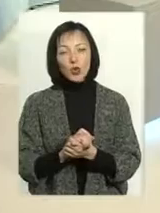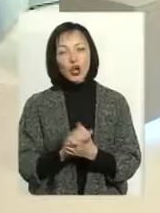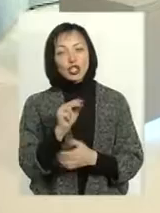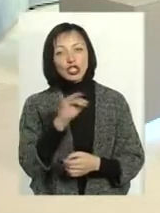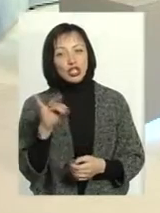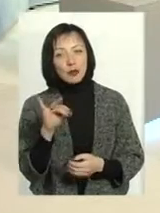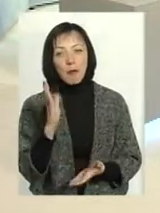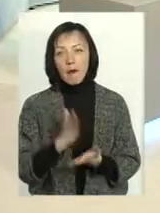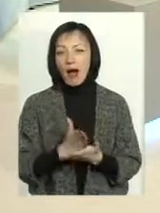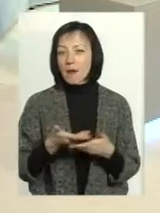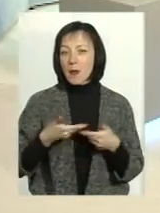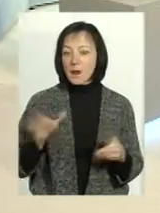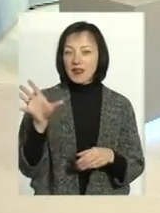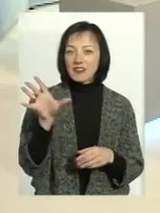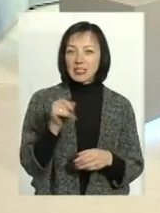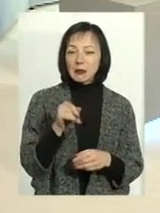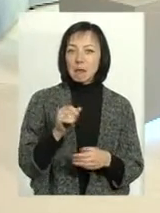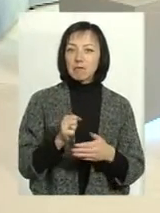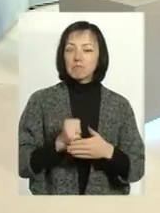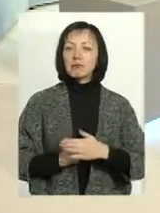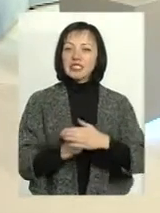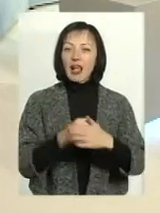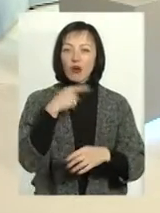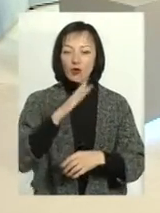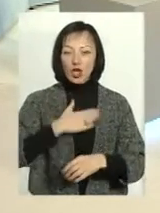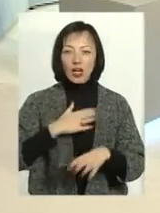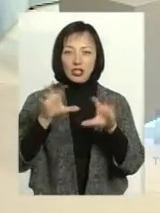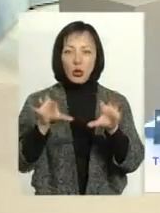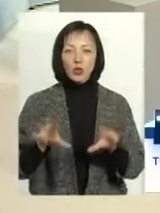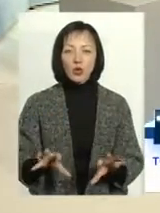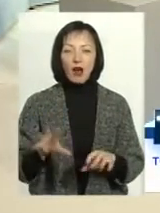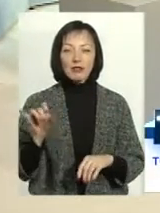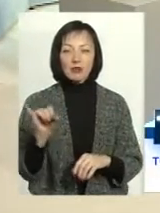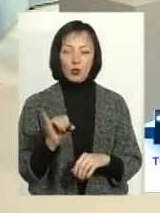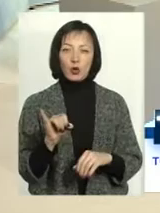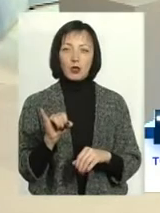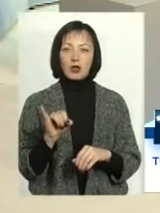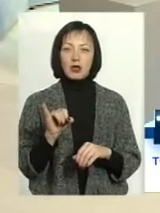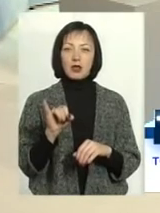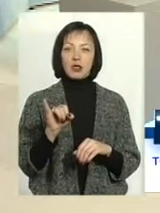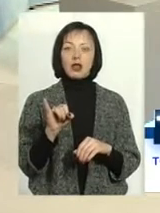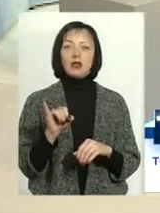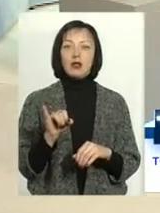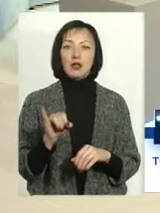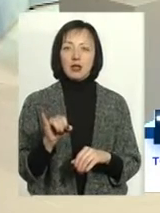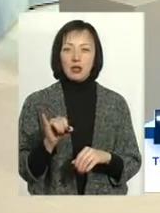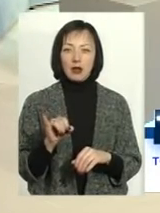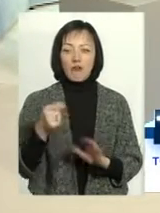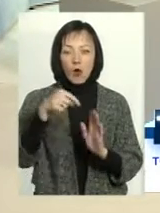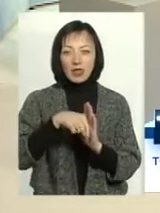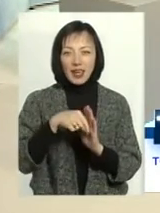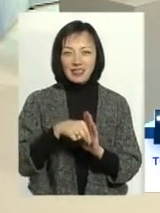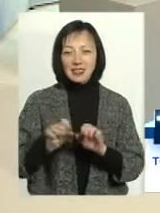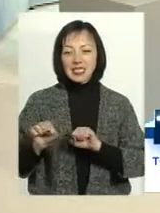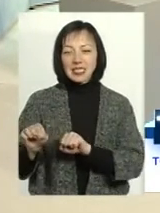ми всі підстави говорити, що наше законодавство і, власне, і в контексті захисту